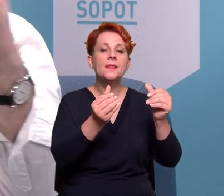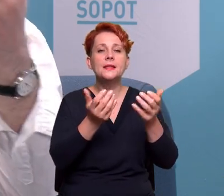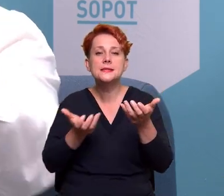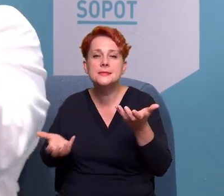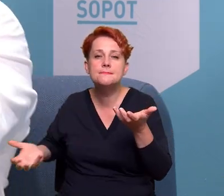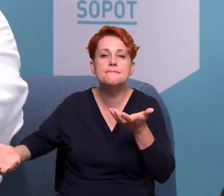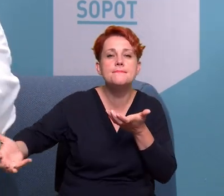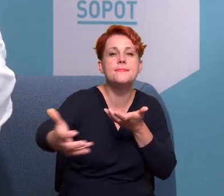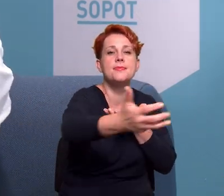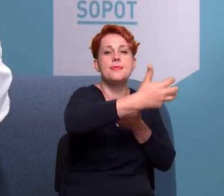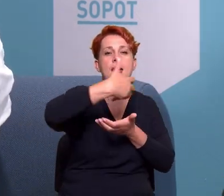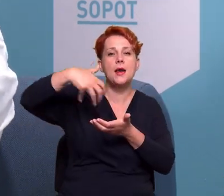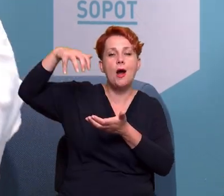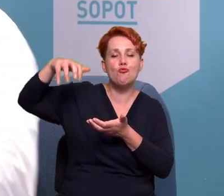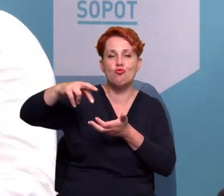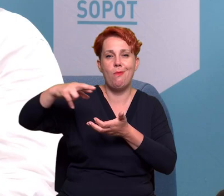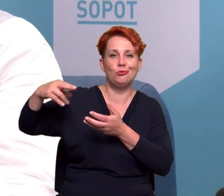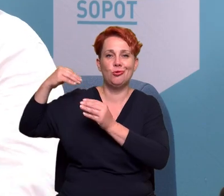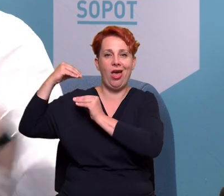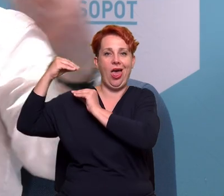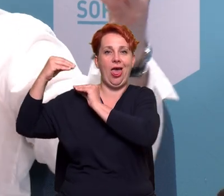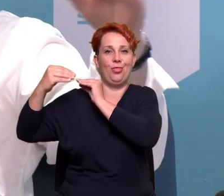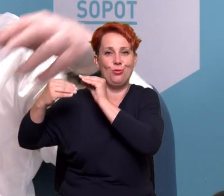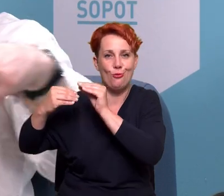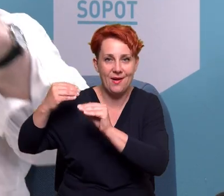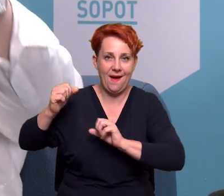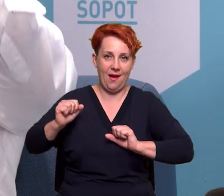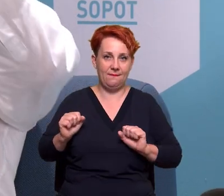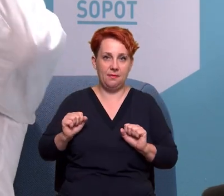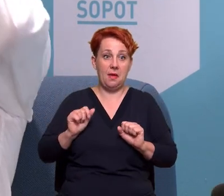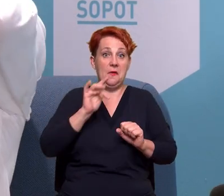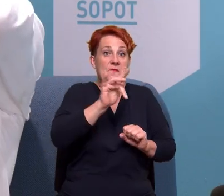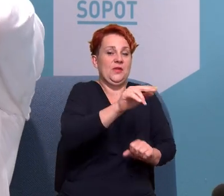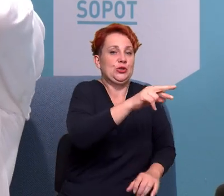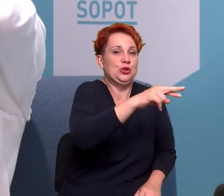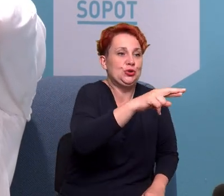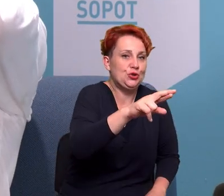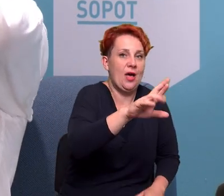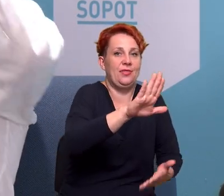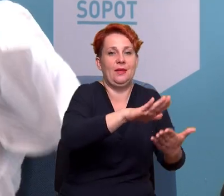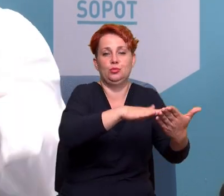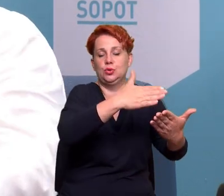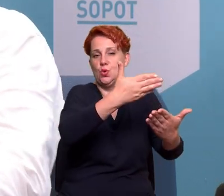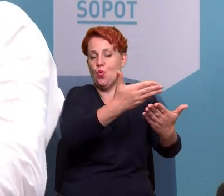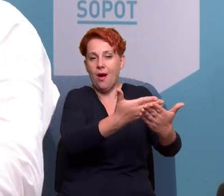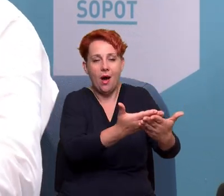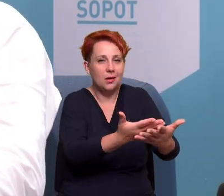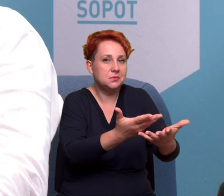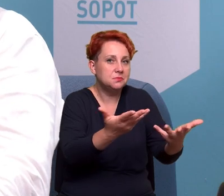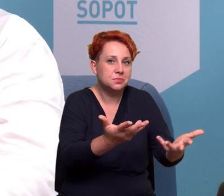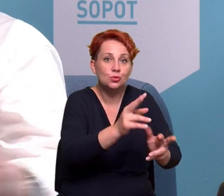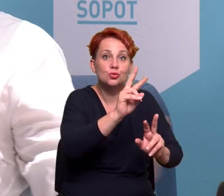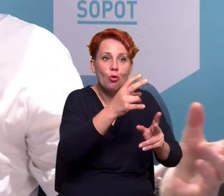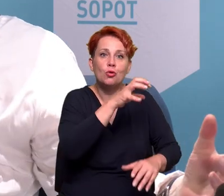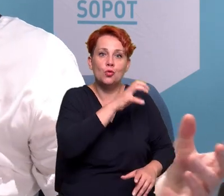składnicami etnograficznymi, gdzie są właśnie jakieś przedmioty z